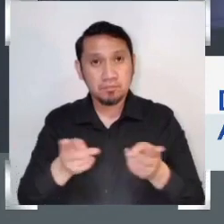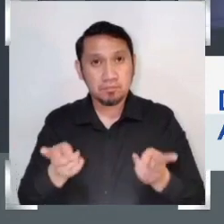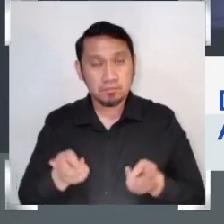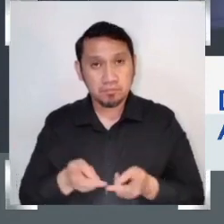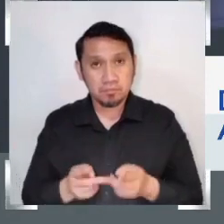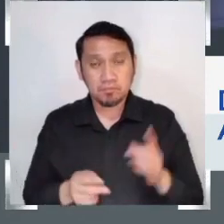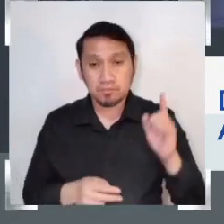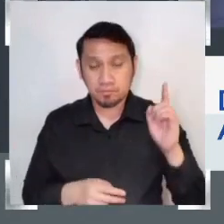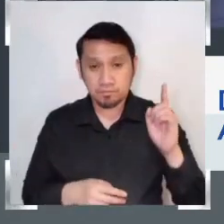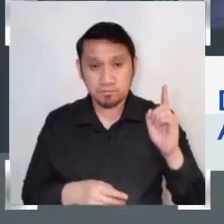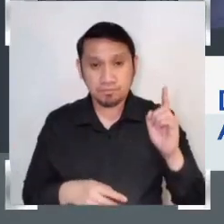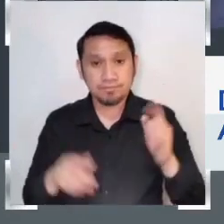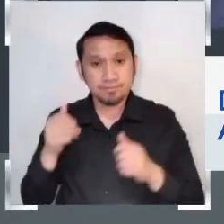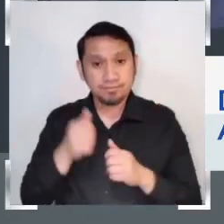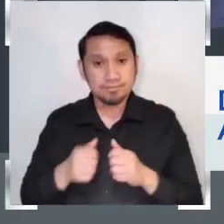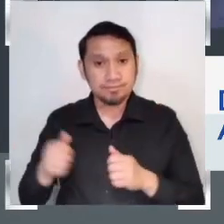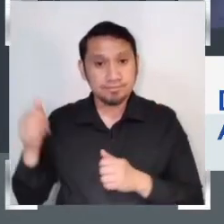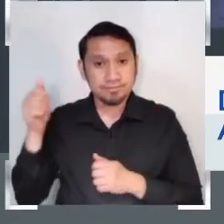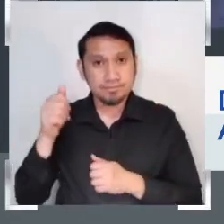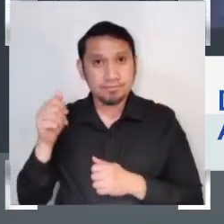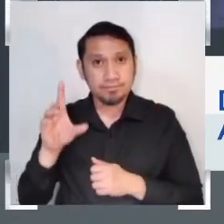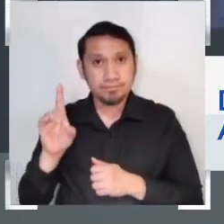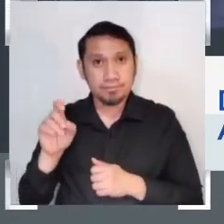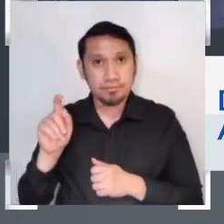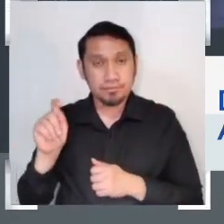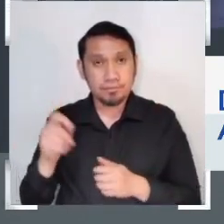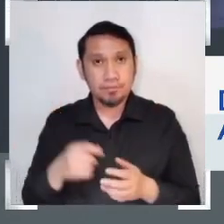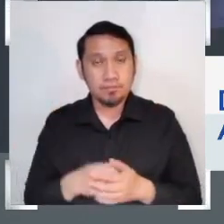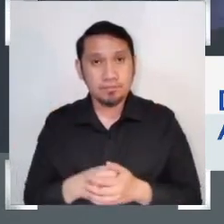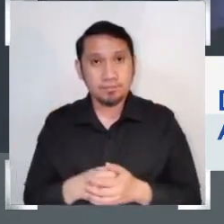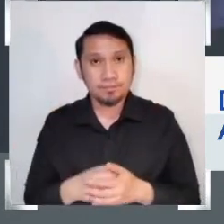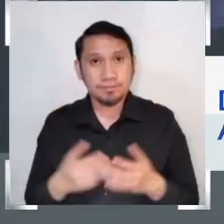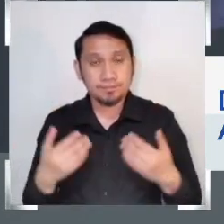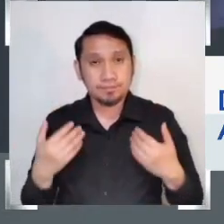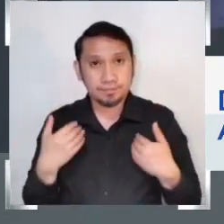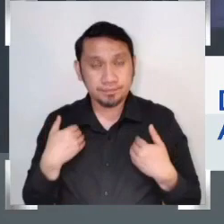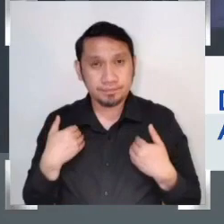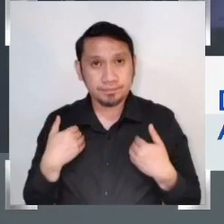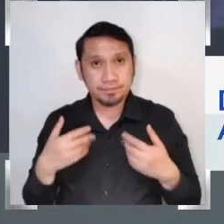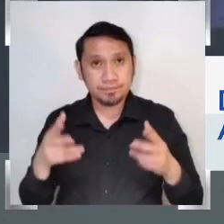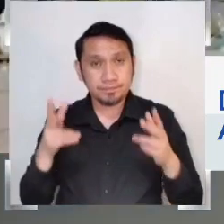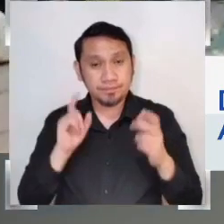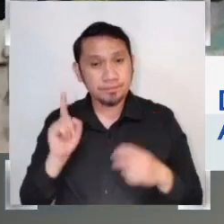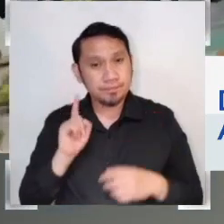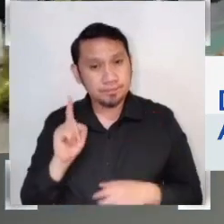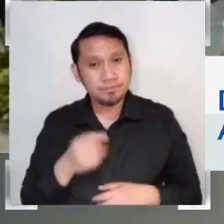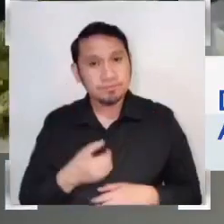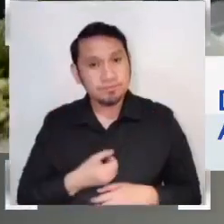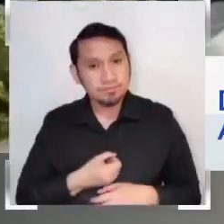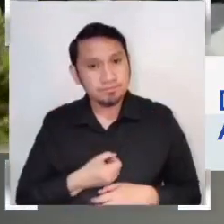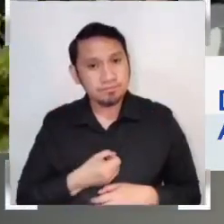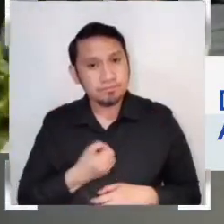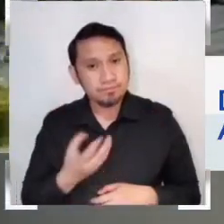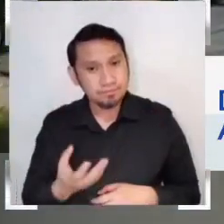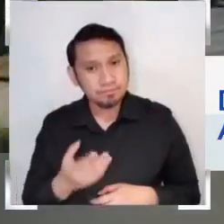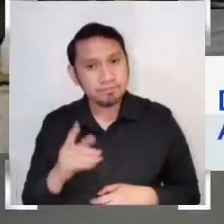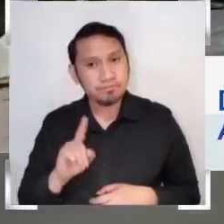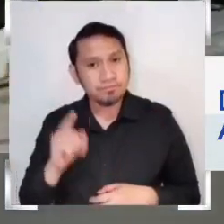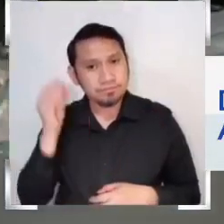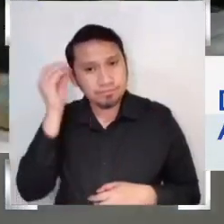Cristina Frasco ang listening tours na isinagawa ng kagawaran para malaman ang saloobin ng stakeholders sa tourism